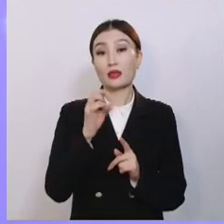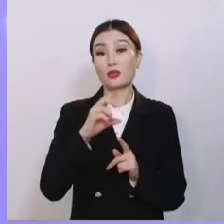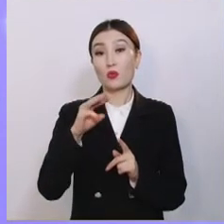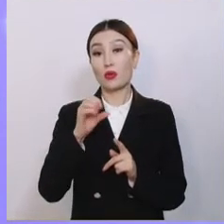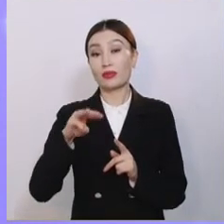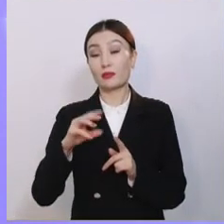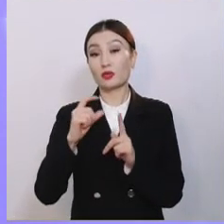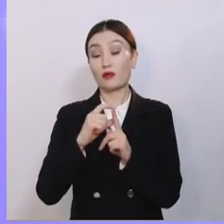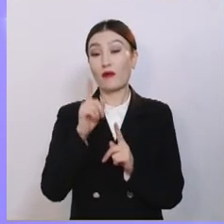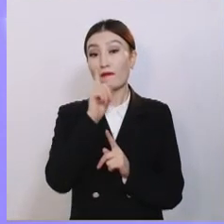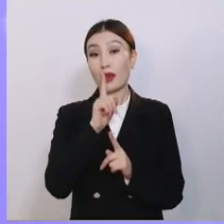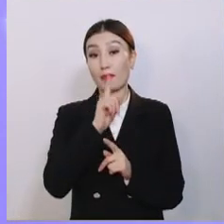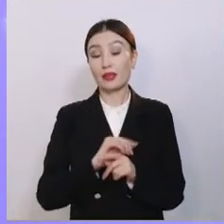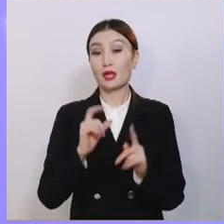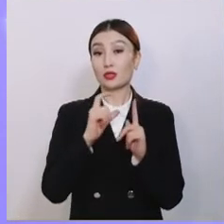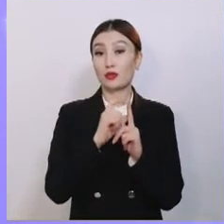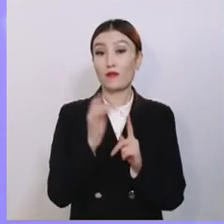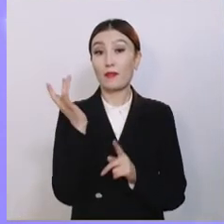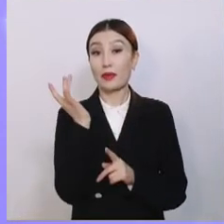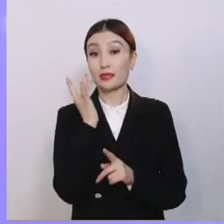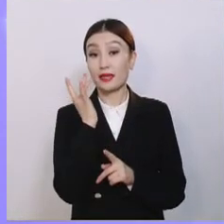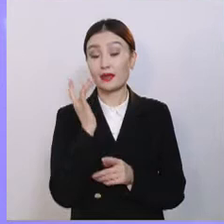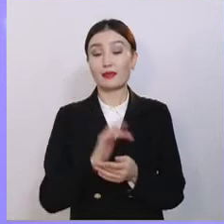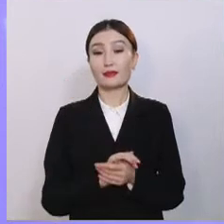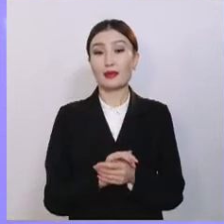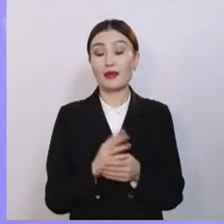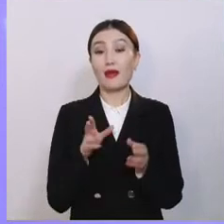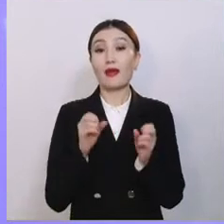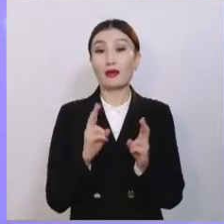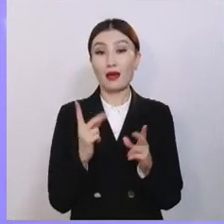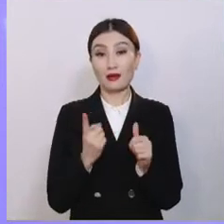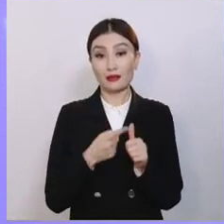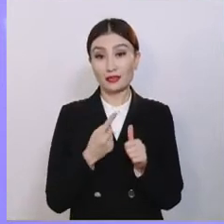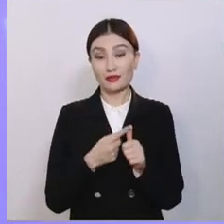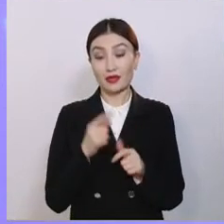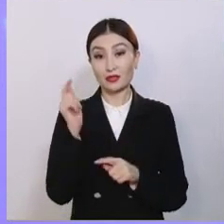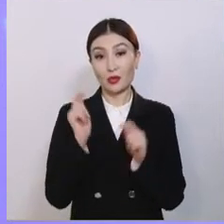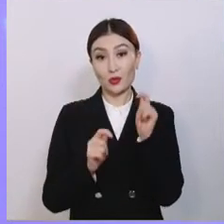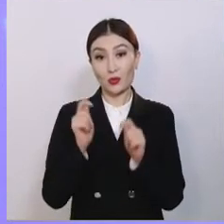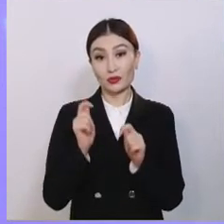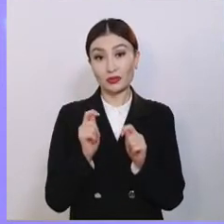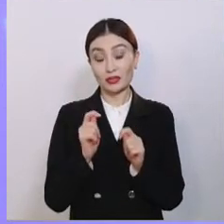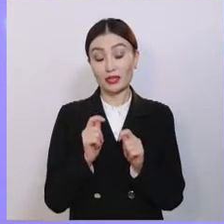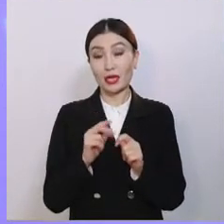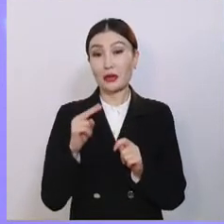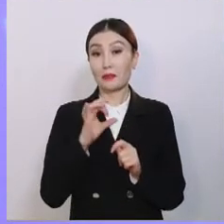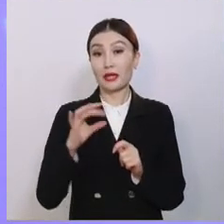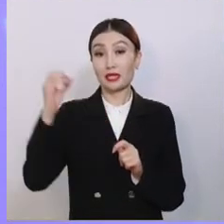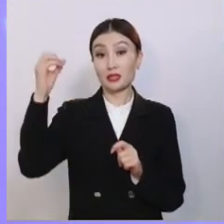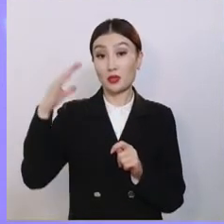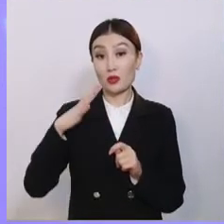«временный». Слово «постоянный». Как называется дождь, идущий при